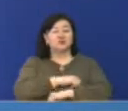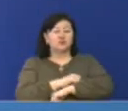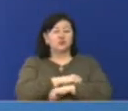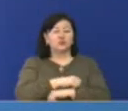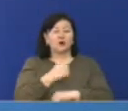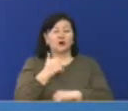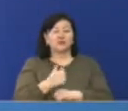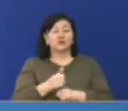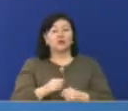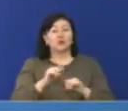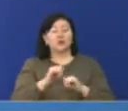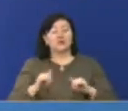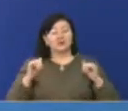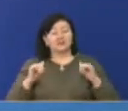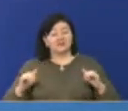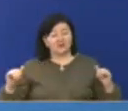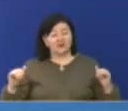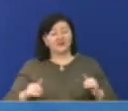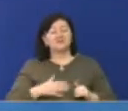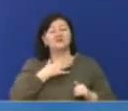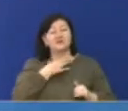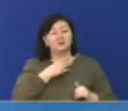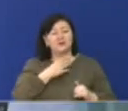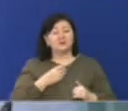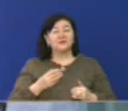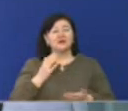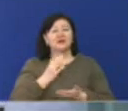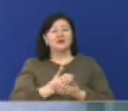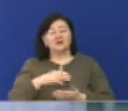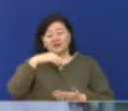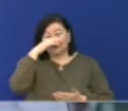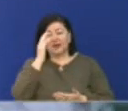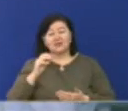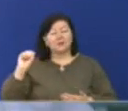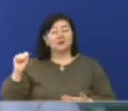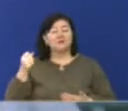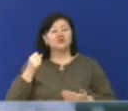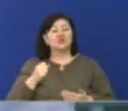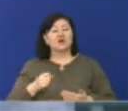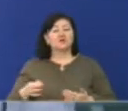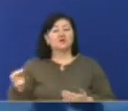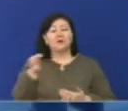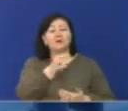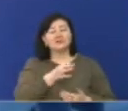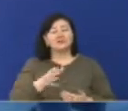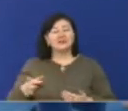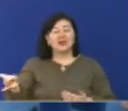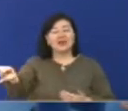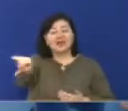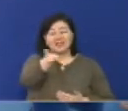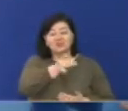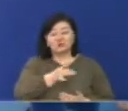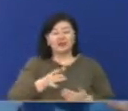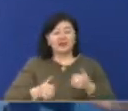Дети становятся победителями на республиканских областных соревнованиях. Сейчас юные дзюдоисты готовятся на первенство страны, которое пройдет в